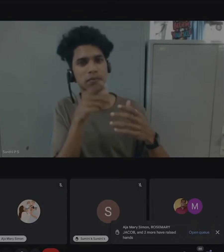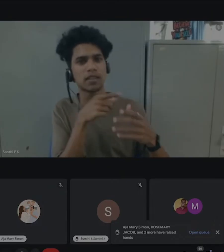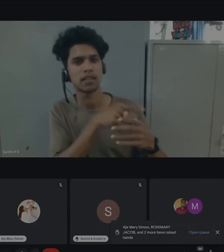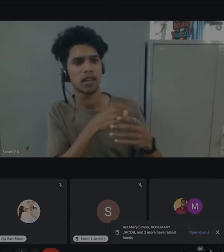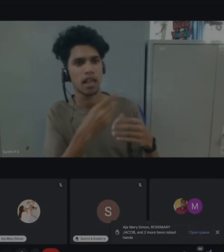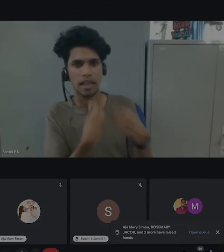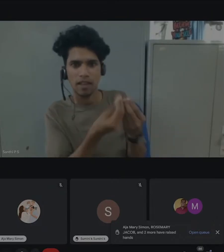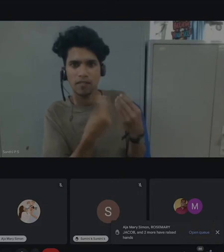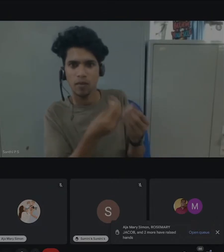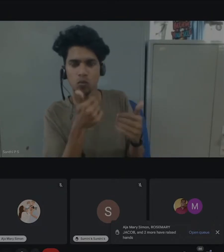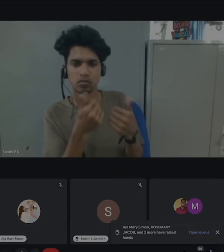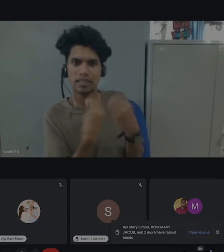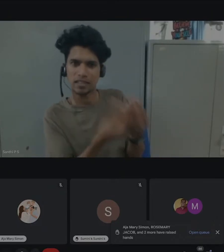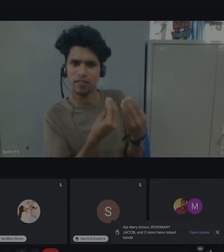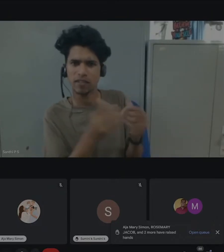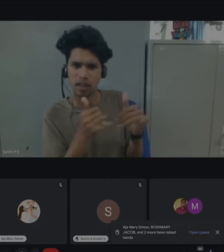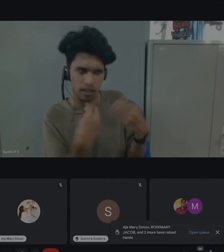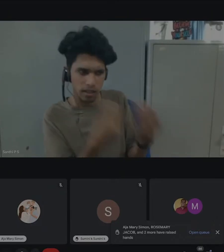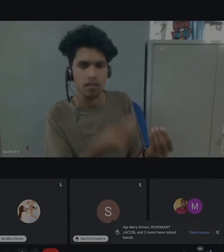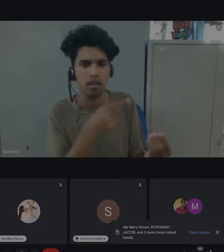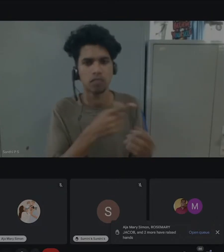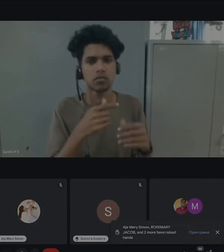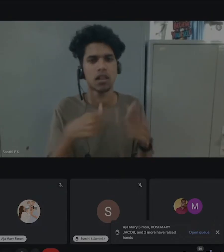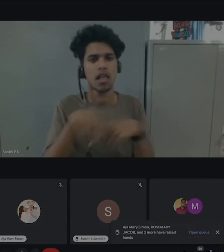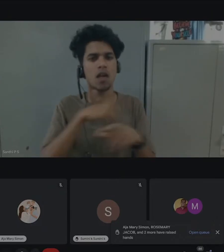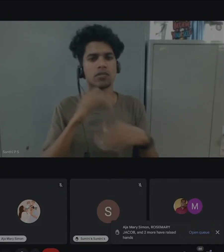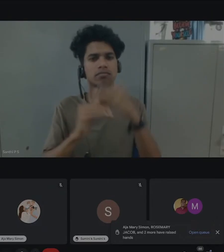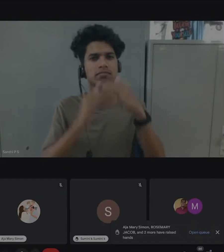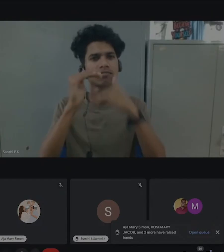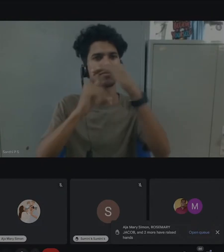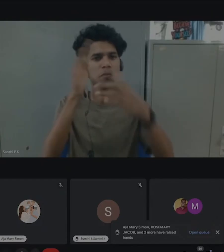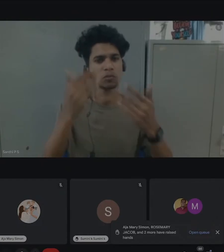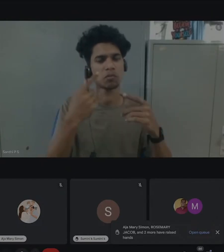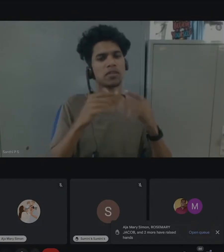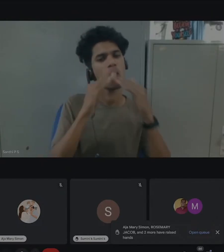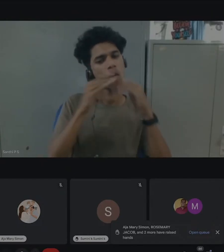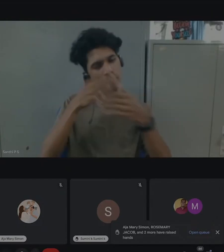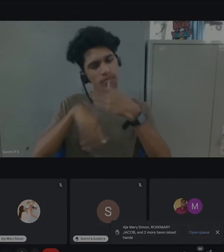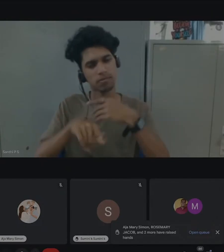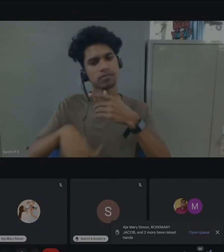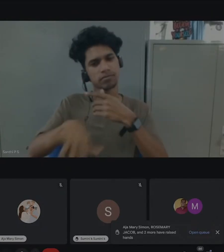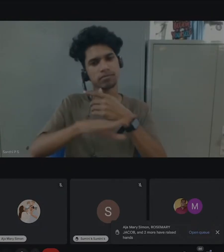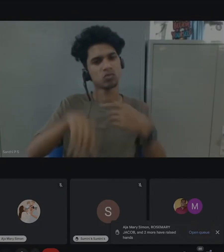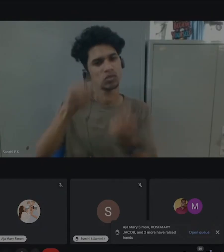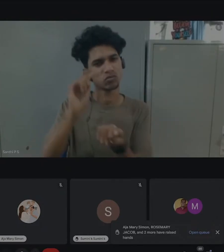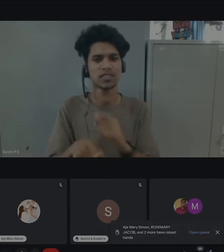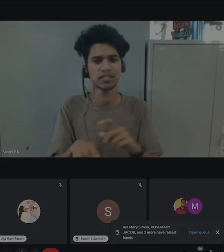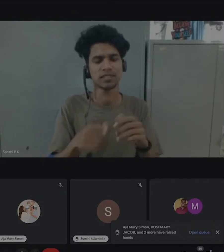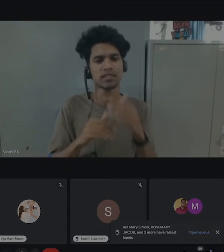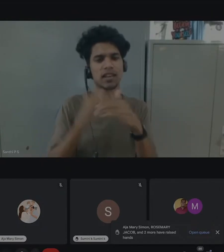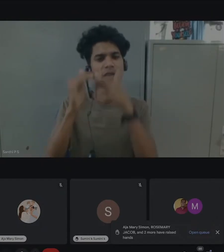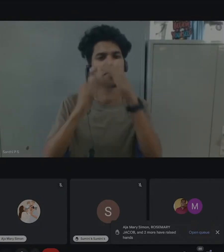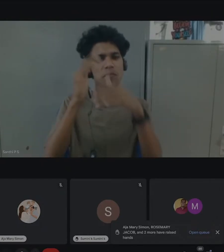ലാംഗ്വേജ് ഡെവലപ്പ് ചെയ്തെടുക്കാൻ നമുക്ക് വീടുകളിൽ തന്നെ സാധിക്കും. നമ്മൾ വീട്ടിൽ ഉള്ള മുതിർന്ന ആൾക്കാരും ഈ പറഞ്ഞ